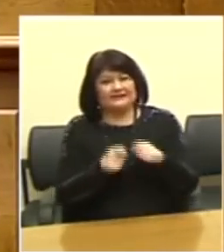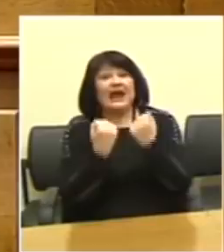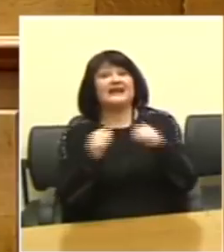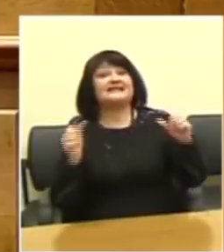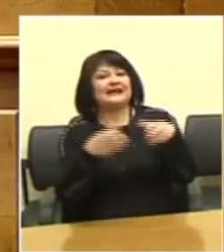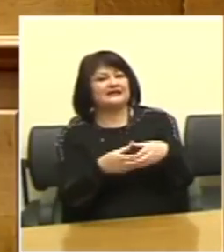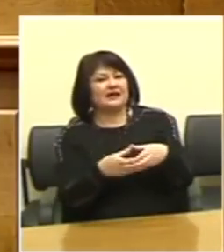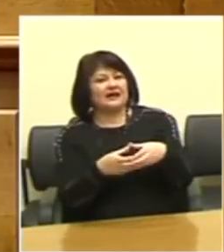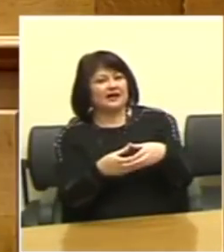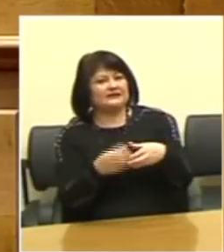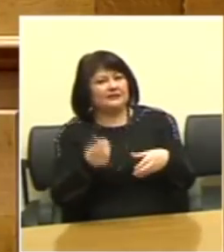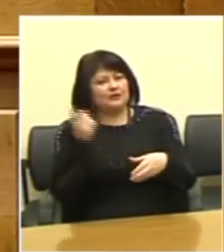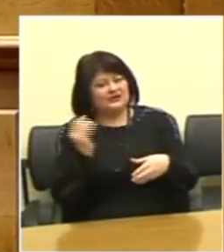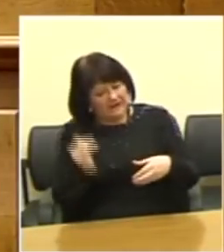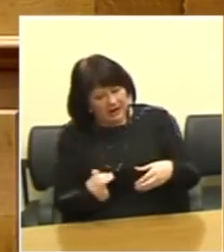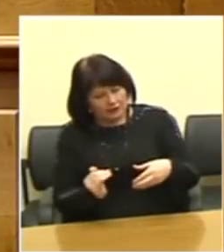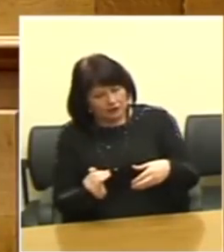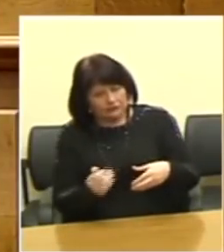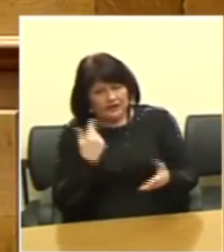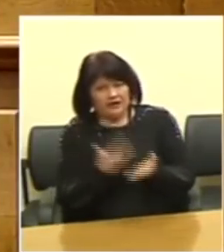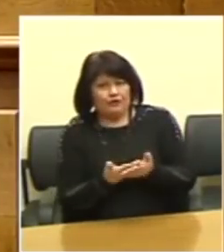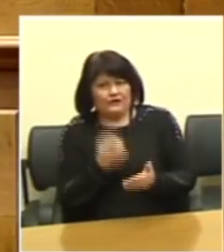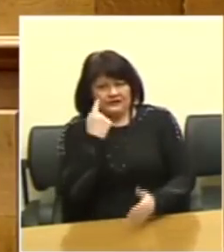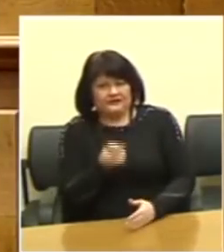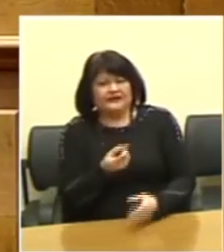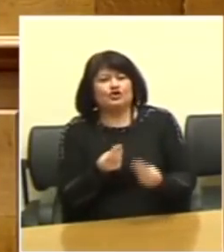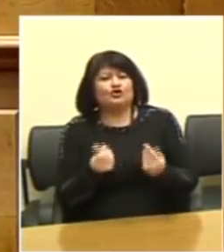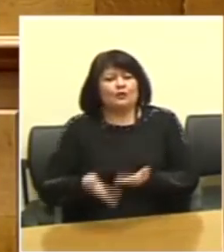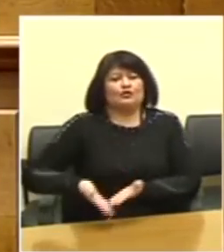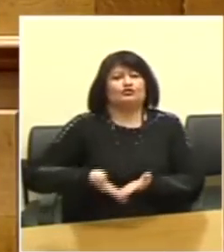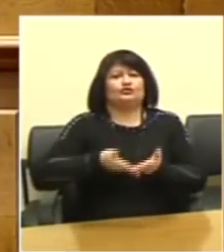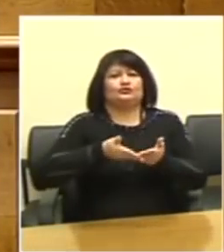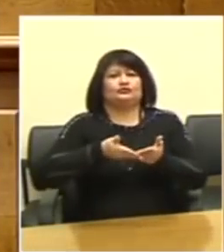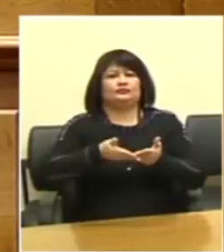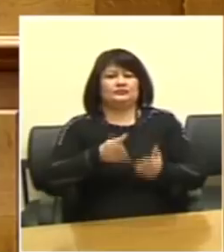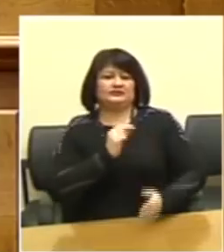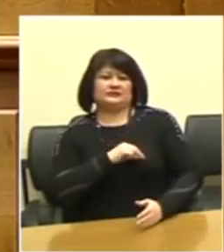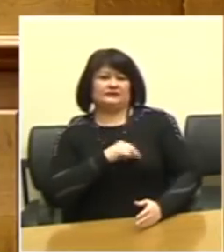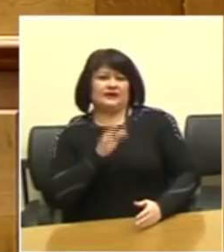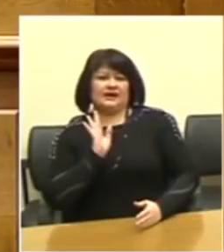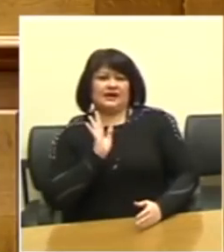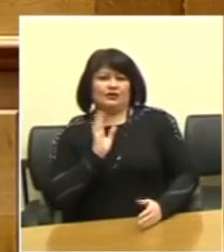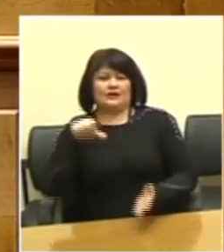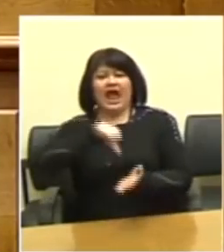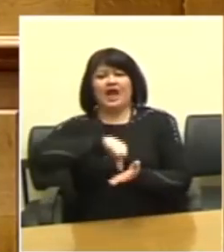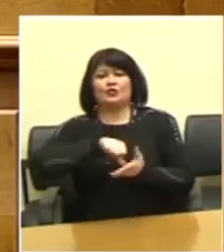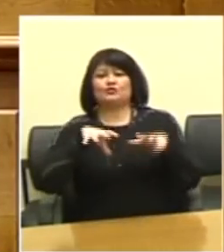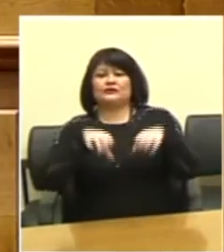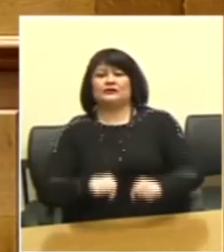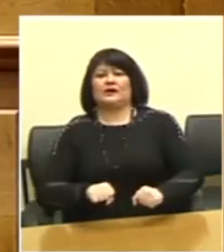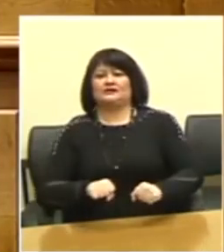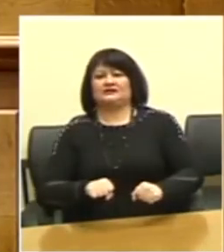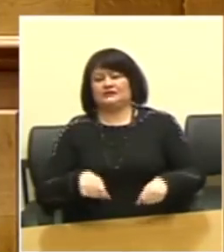αρχών, οι οποίες αποδείχτηκαν εργαλεία στην προώθηση των συμφερόντων της άρχουσας τάξης σε μια